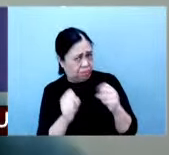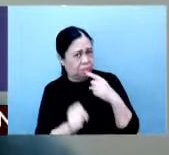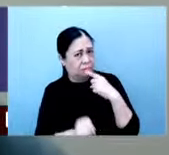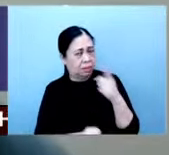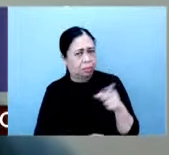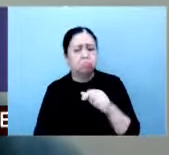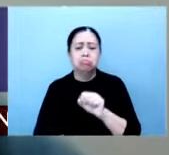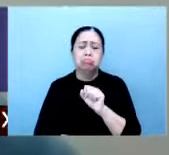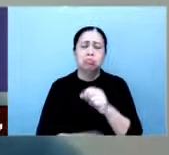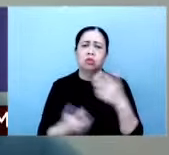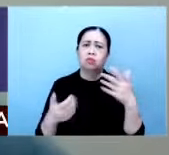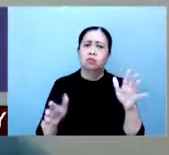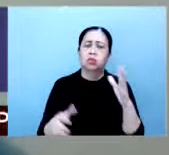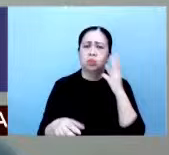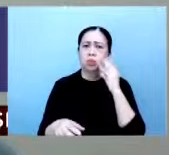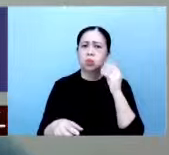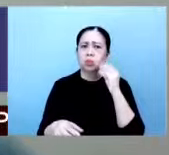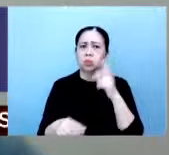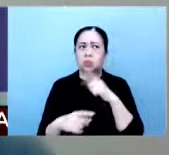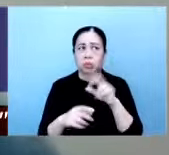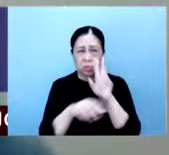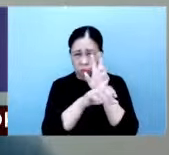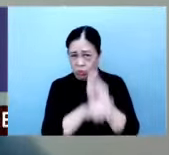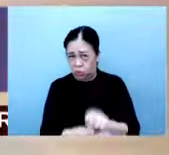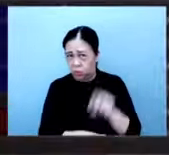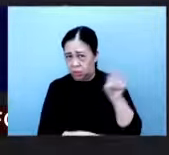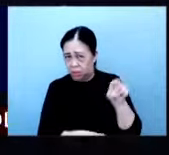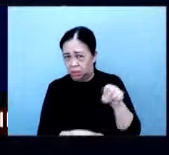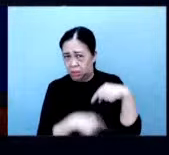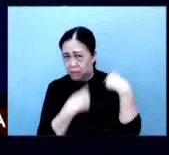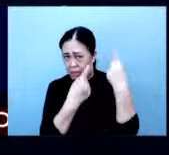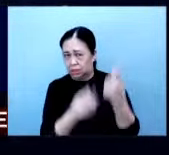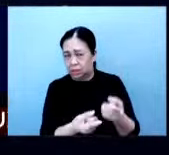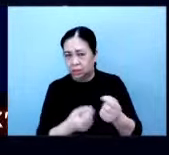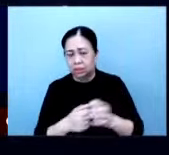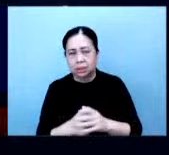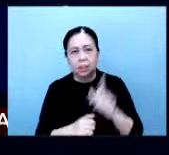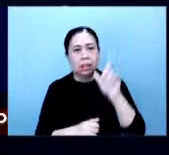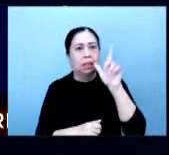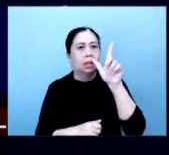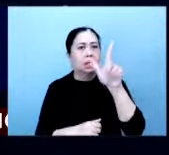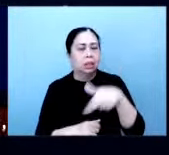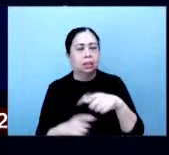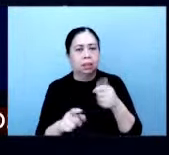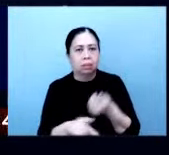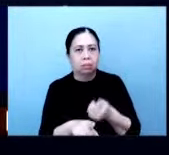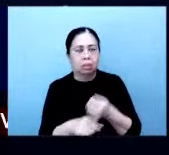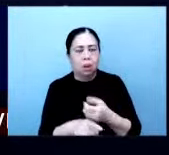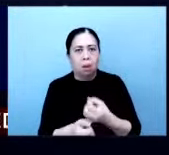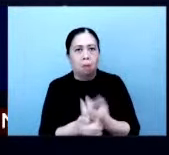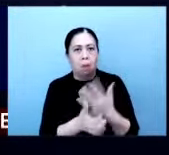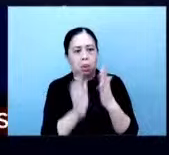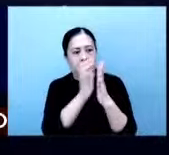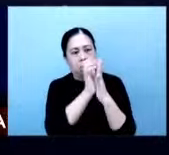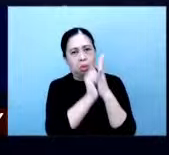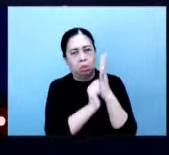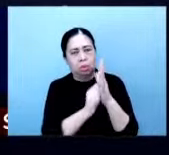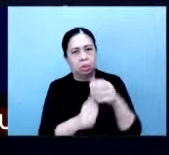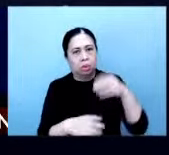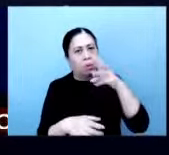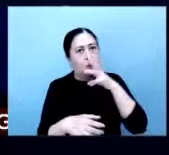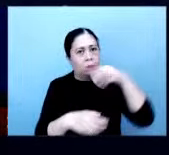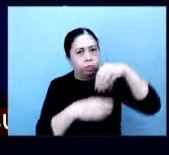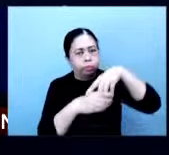and tested na daw Iyun so theyve been using it na since then kalaunan biglang pumutok ang surgical glove seconds